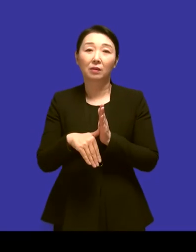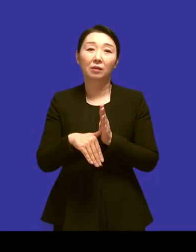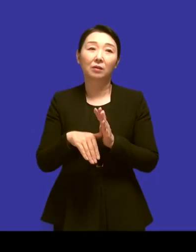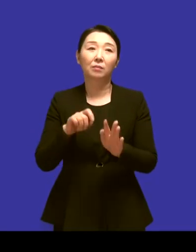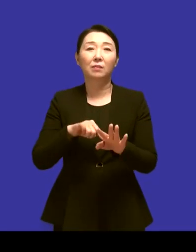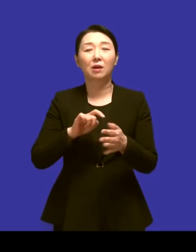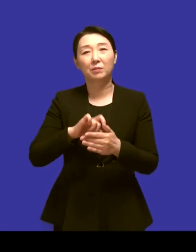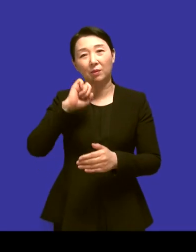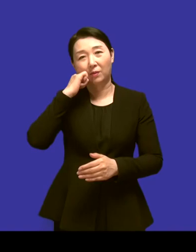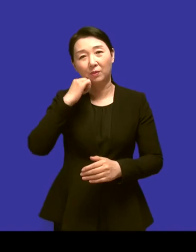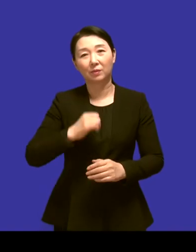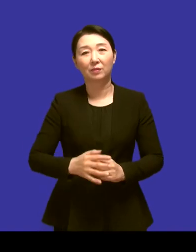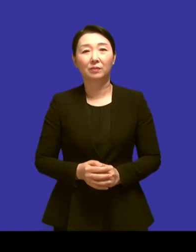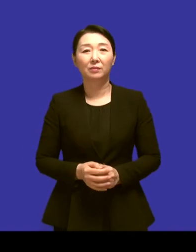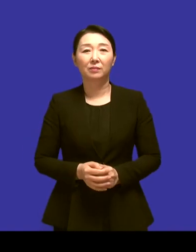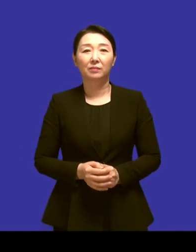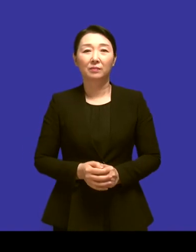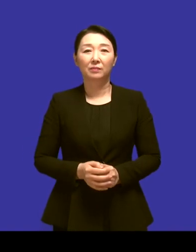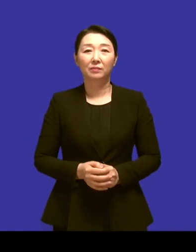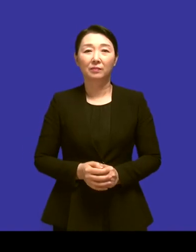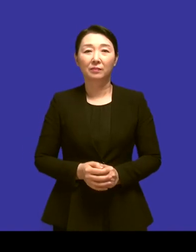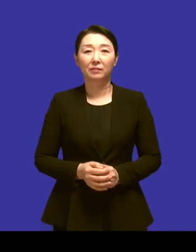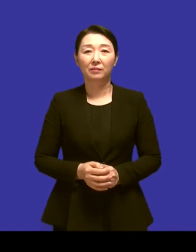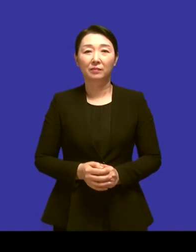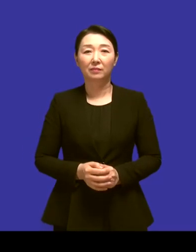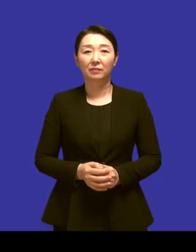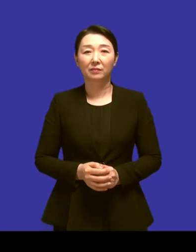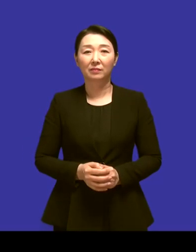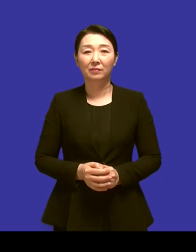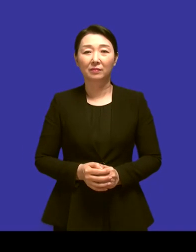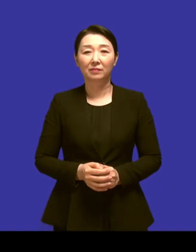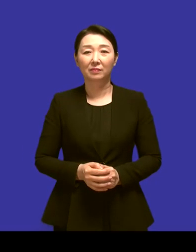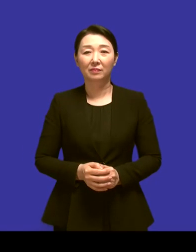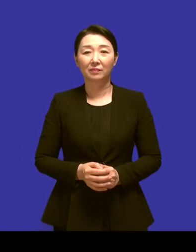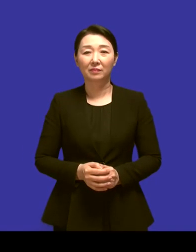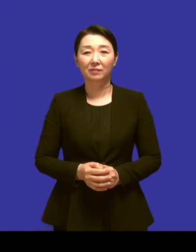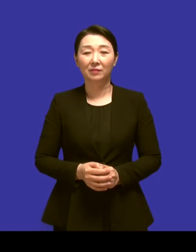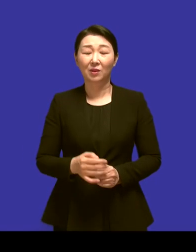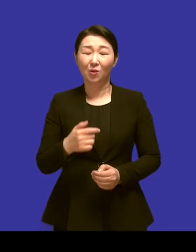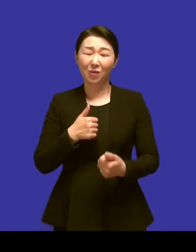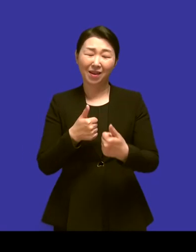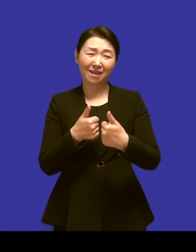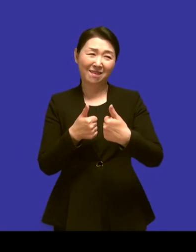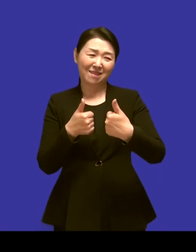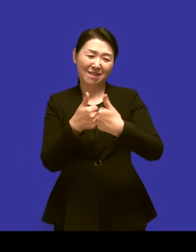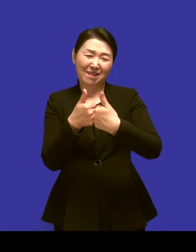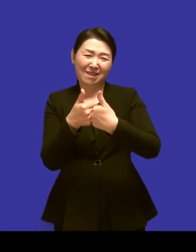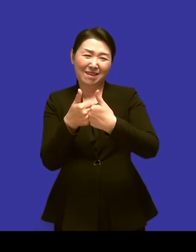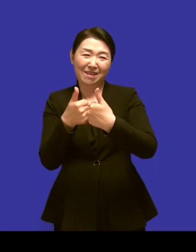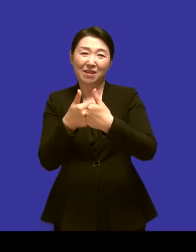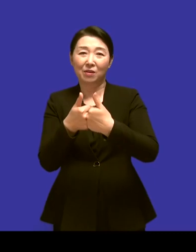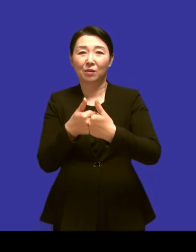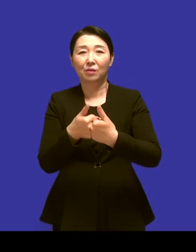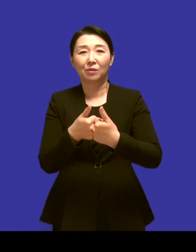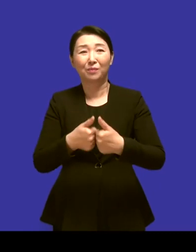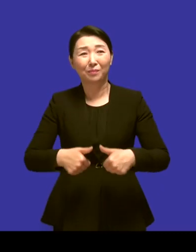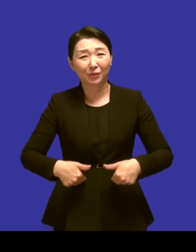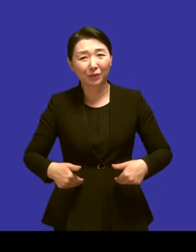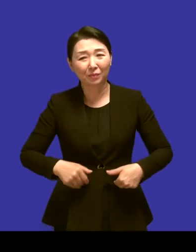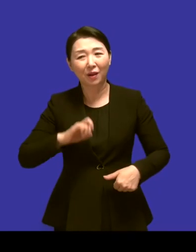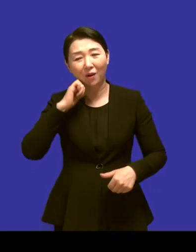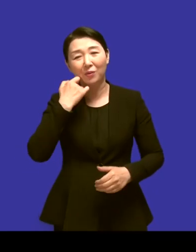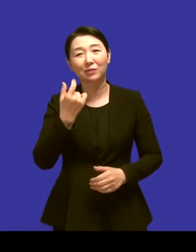굉장히 마음이 어렵더라고요. 네, 맞아요. 그래서 맞아요. 저의 한 천배된 싸워야 되니까 그러셨을 네. 것 같아요.